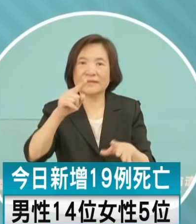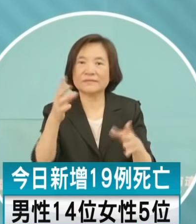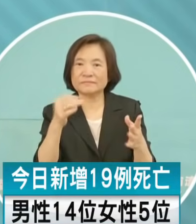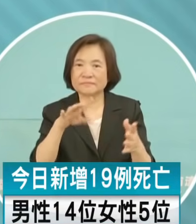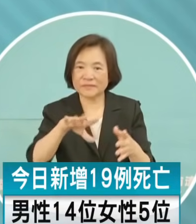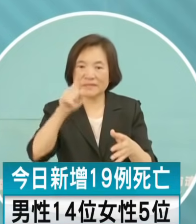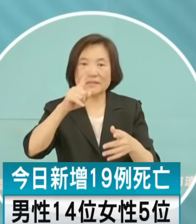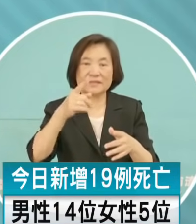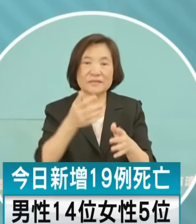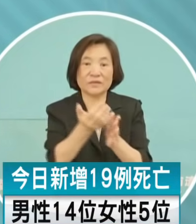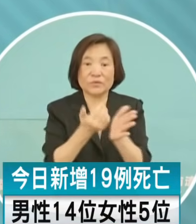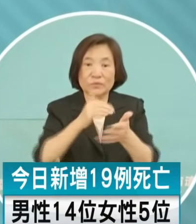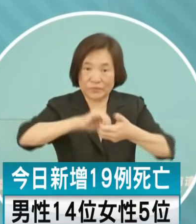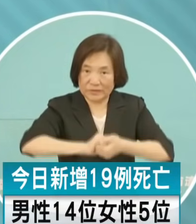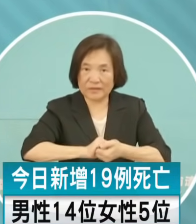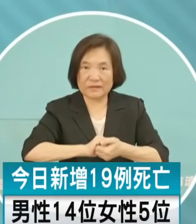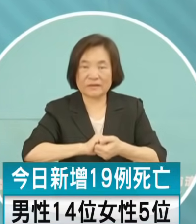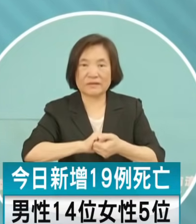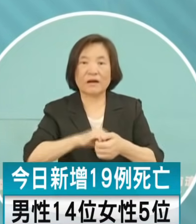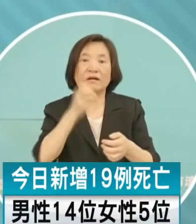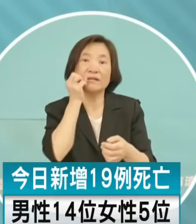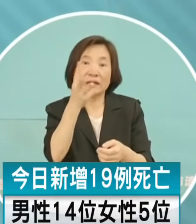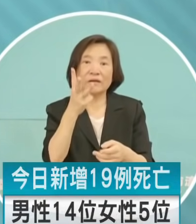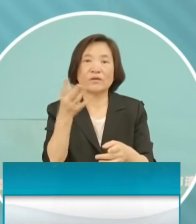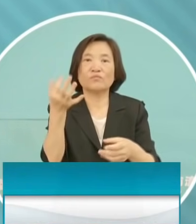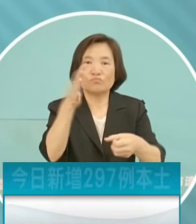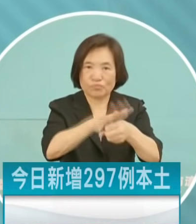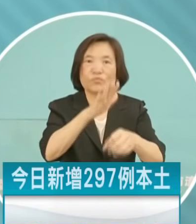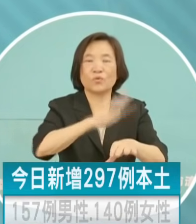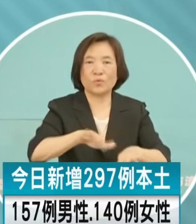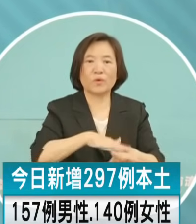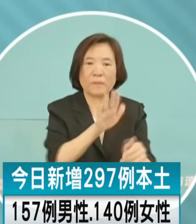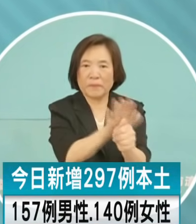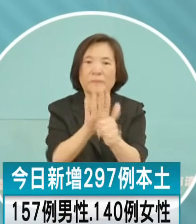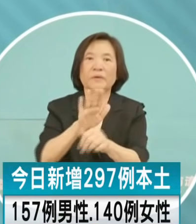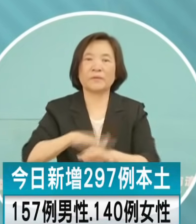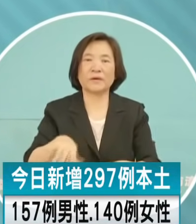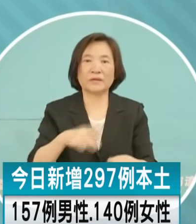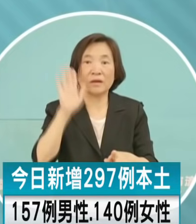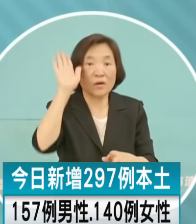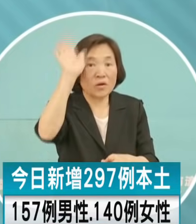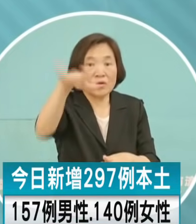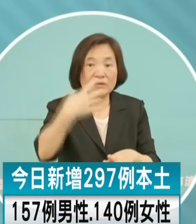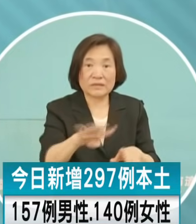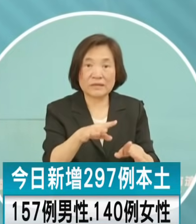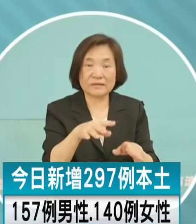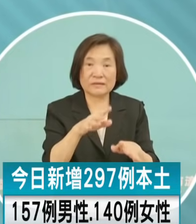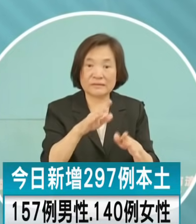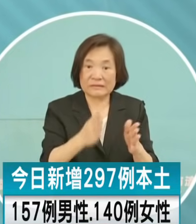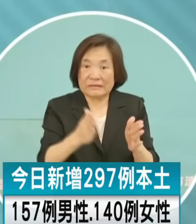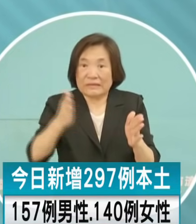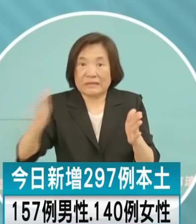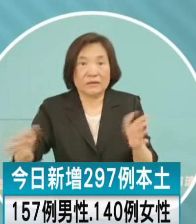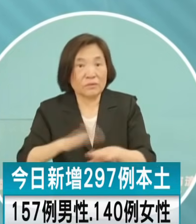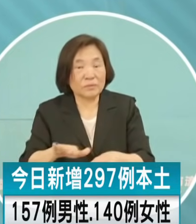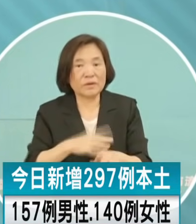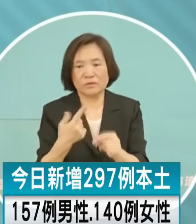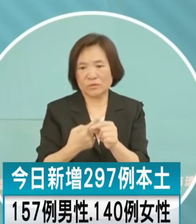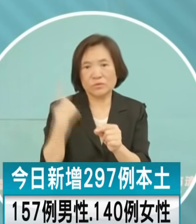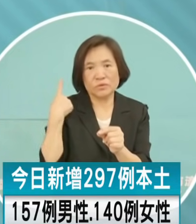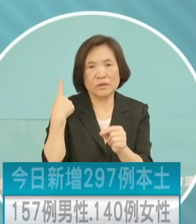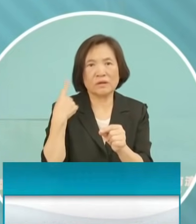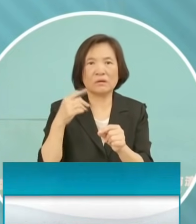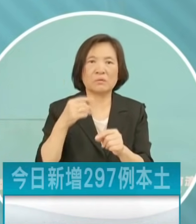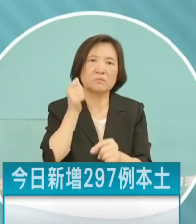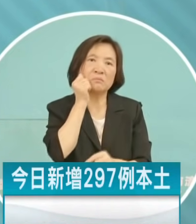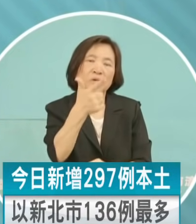先预定了，将来还要延长多久再讲，我认为还是 去年都已经要用到六个月了，大概今